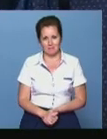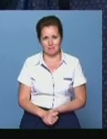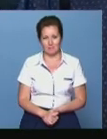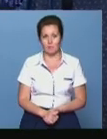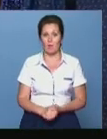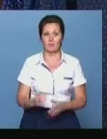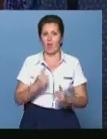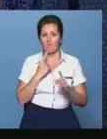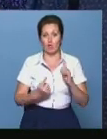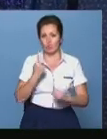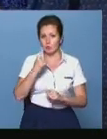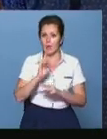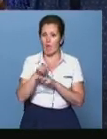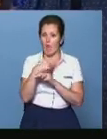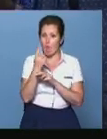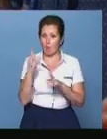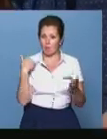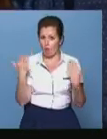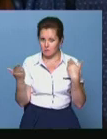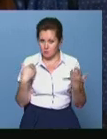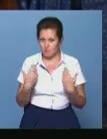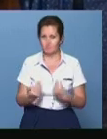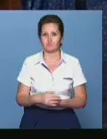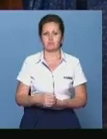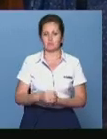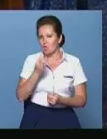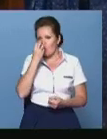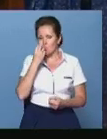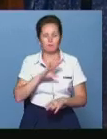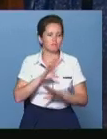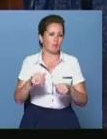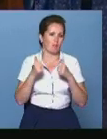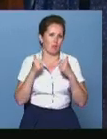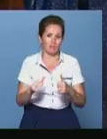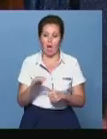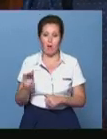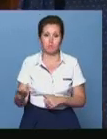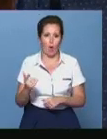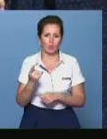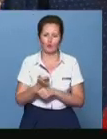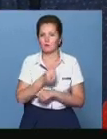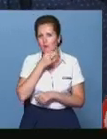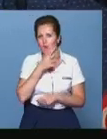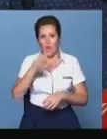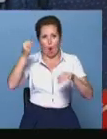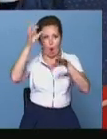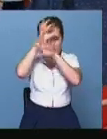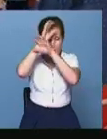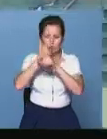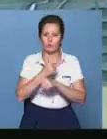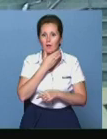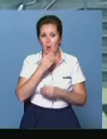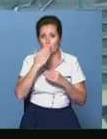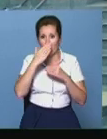Воздушные гимнасты, да. И что еще было? Клоуны. Клоуны вообще класс. Ребенку очень понравилось. И олень. Олень, потому что к нам близко